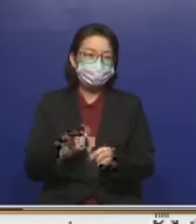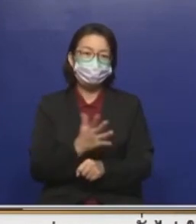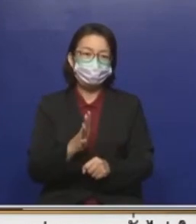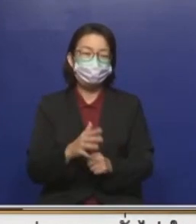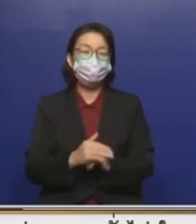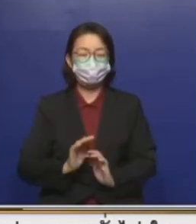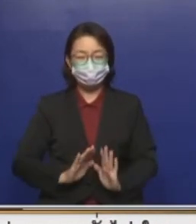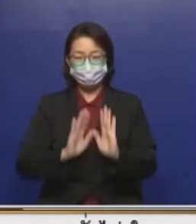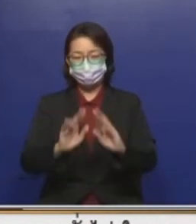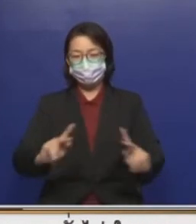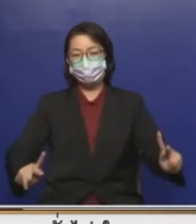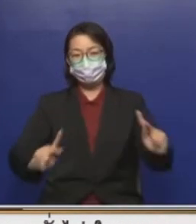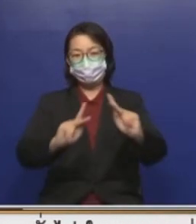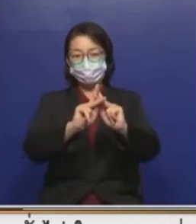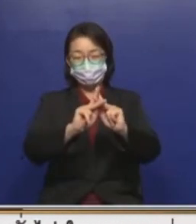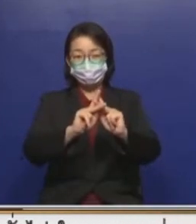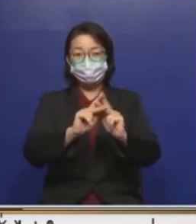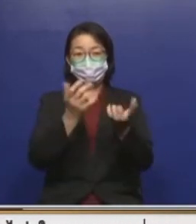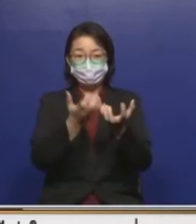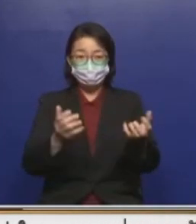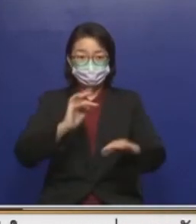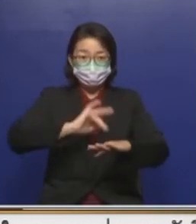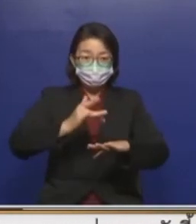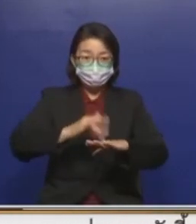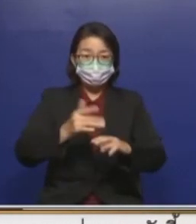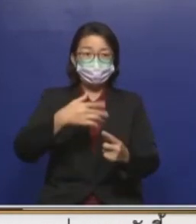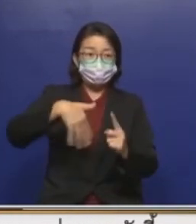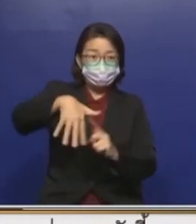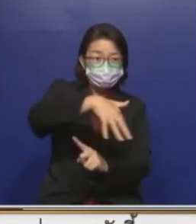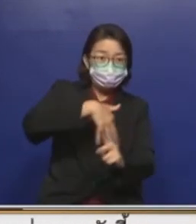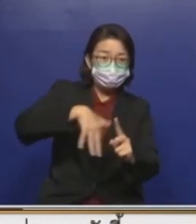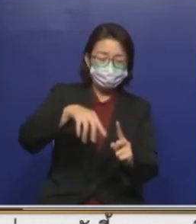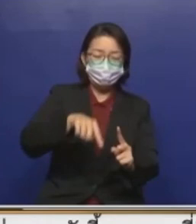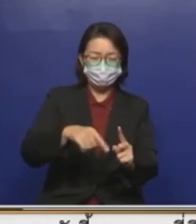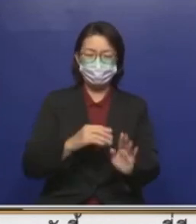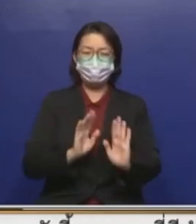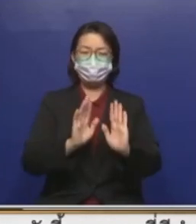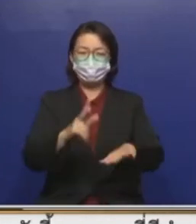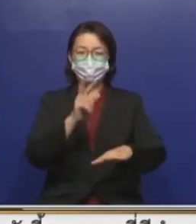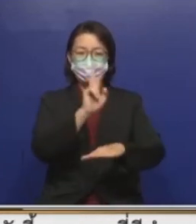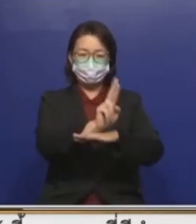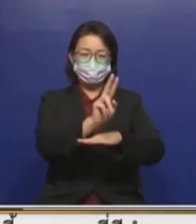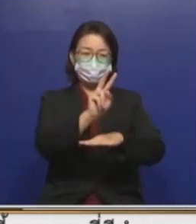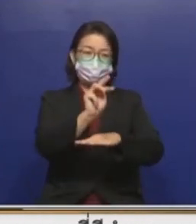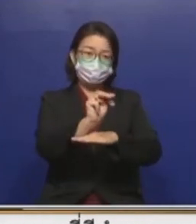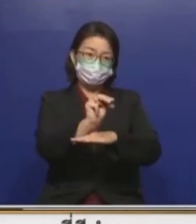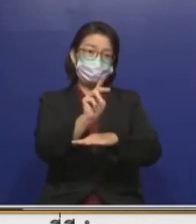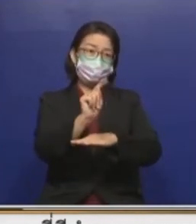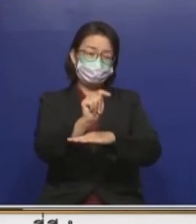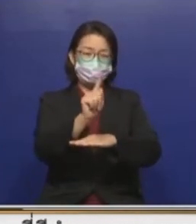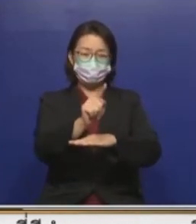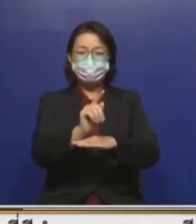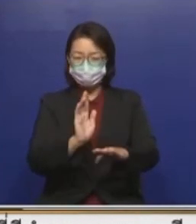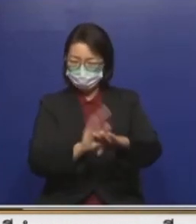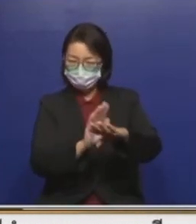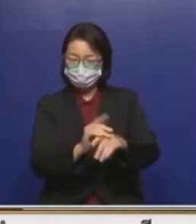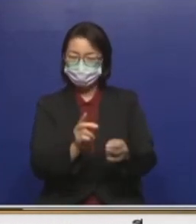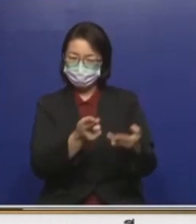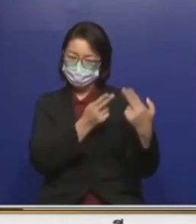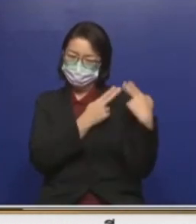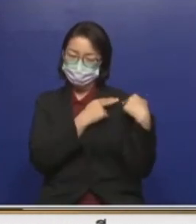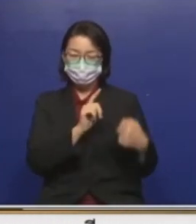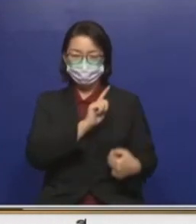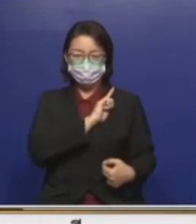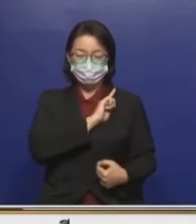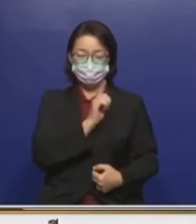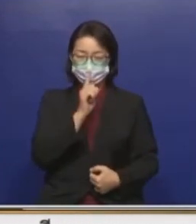และสิ่งแวดล้อมขอให้ท่านรัฐมนตรีมีความรู้สึกรับผิดชอบต่อการเรียกร้องเพื่อให้ได้มาซึ่งงบประมาณ